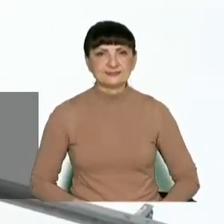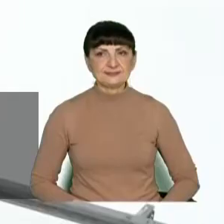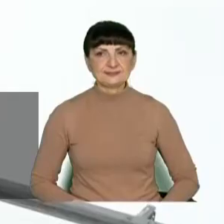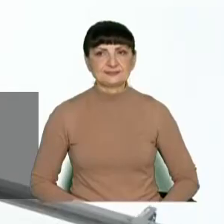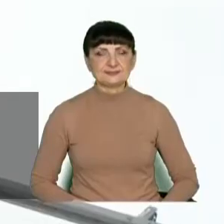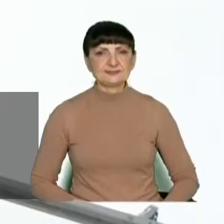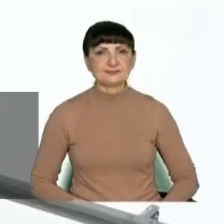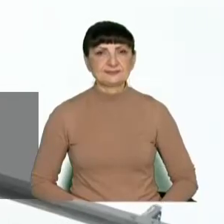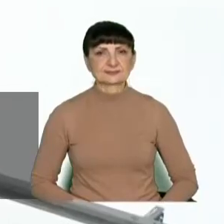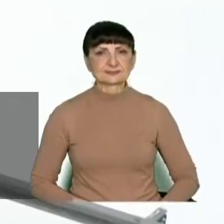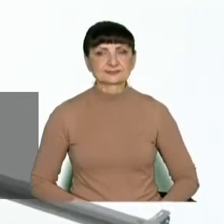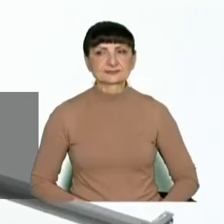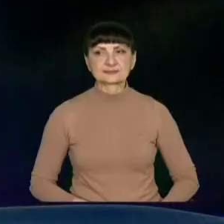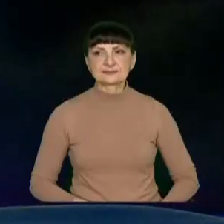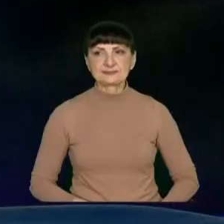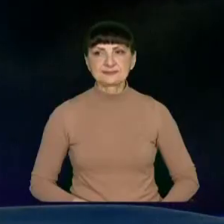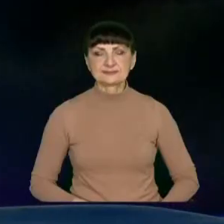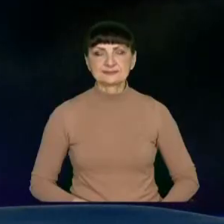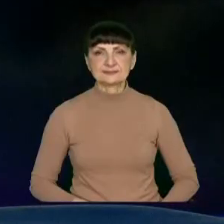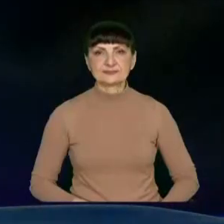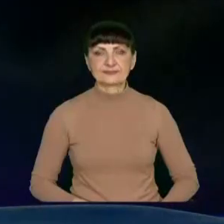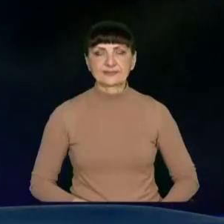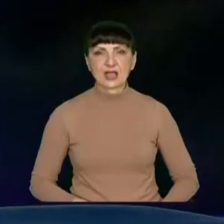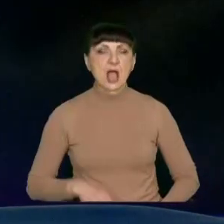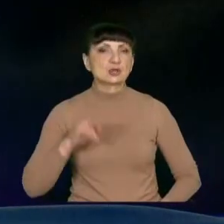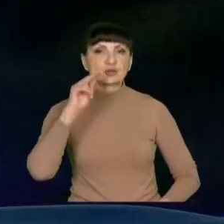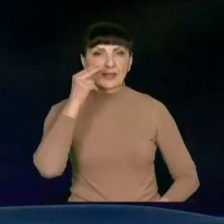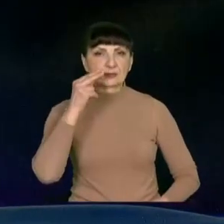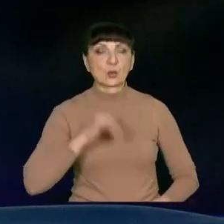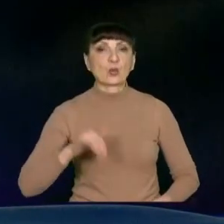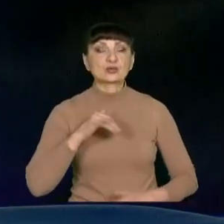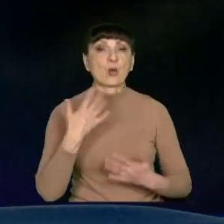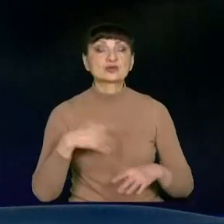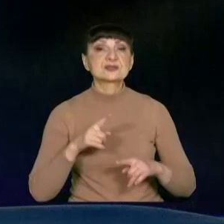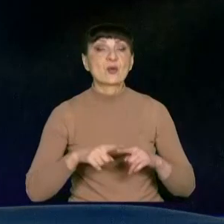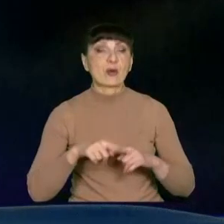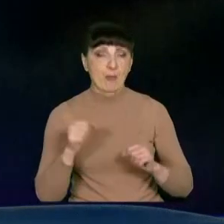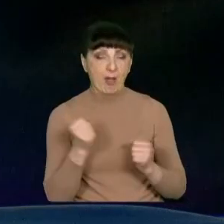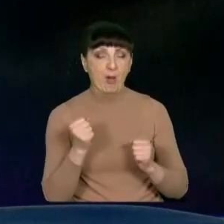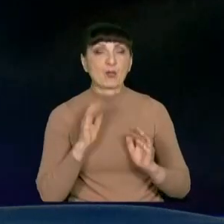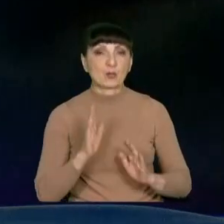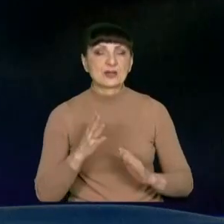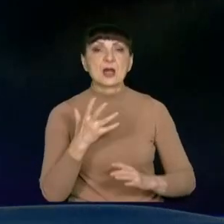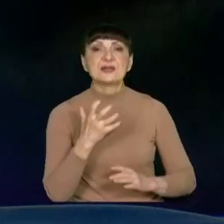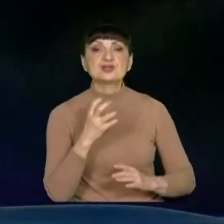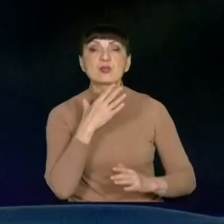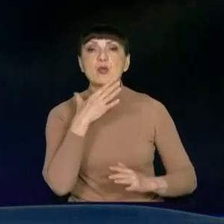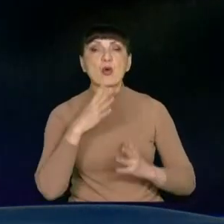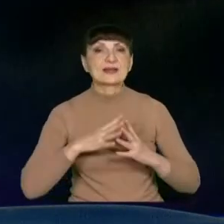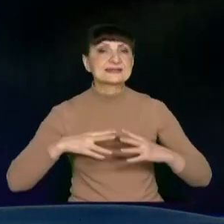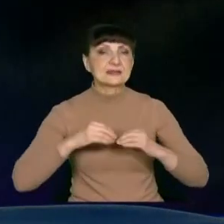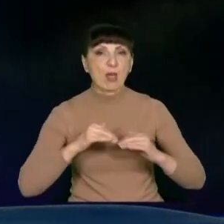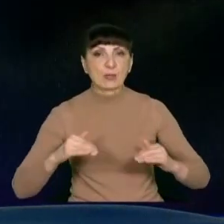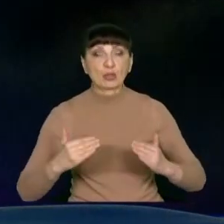Алматы, Североказахстанская область. Тем временем в Шымкенте, куда вот-вот придут морозы, около 500 многодетных семей